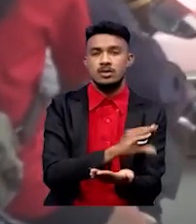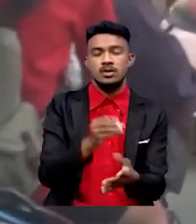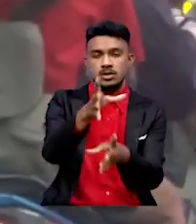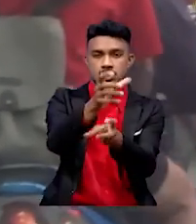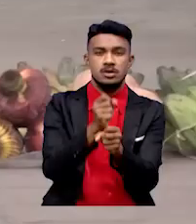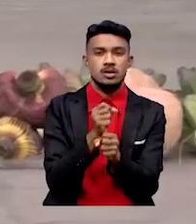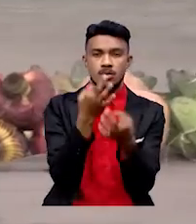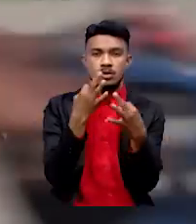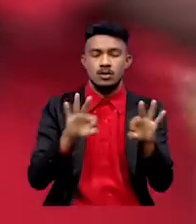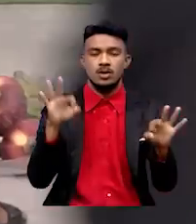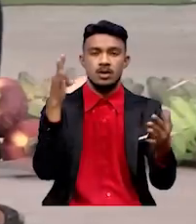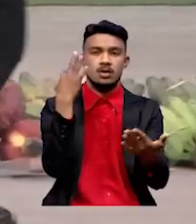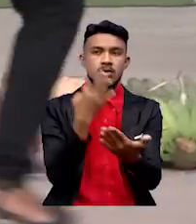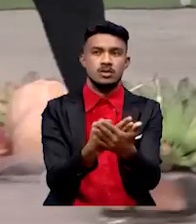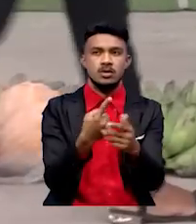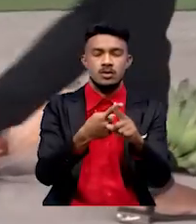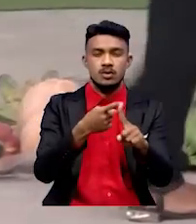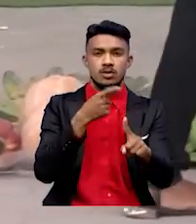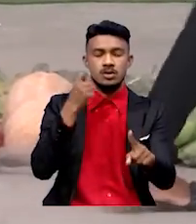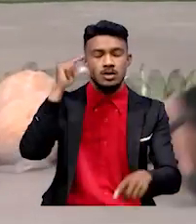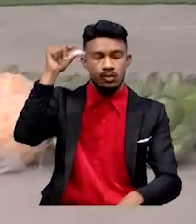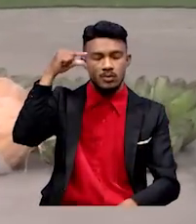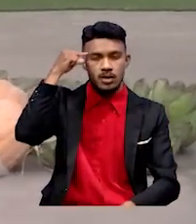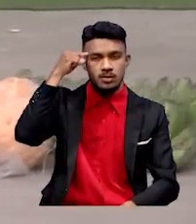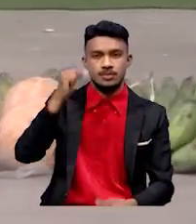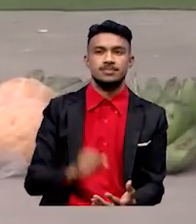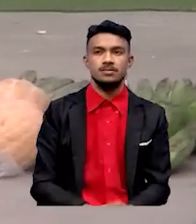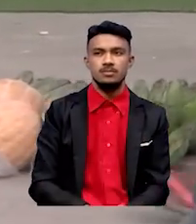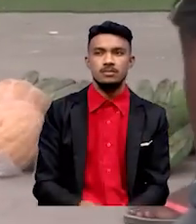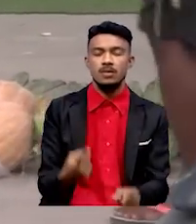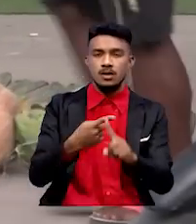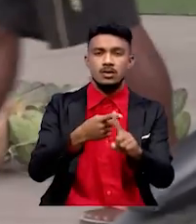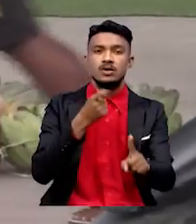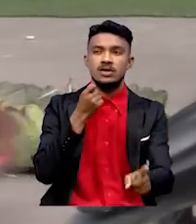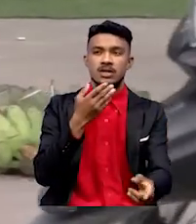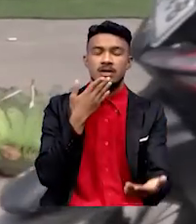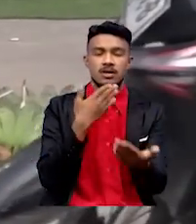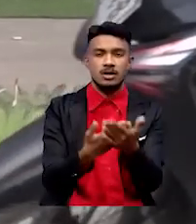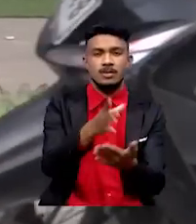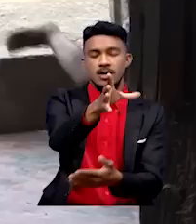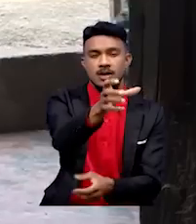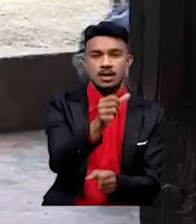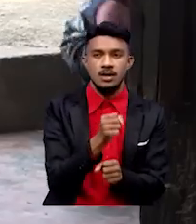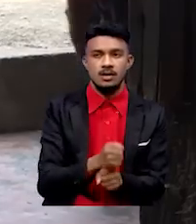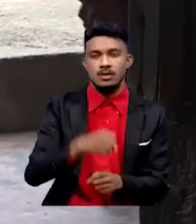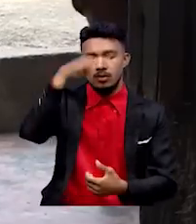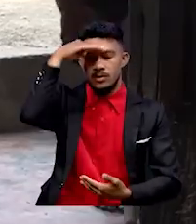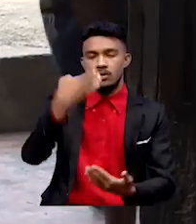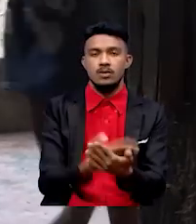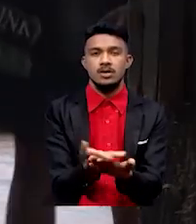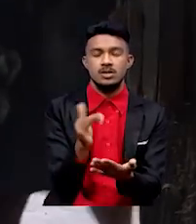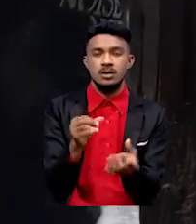Simuona subsídio usi governo. Usi beneficiário ne behetan ona bolsa da mãe. Mai